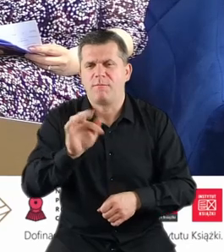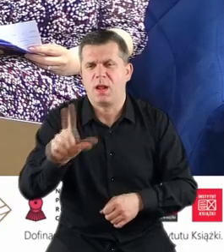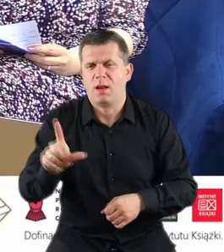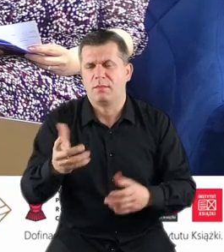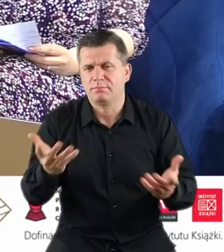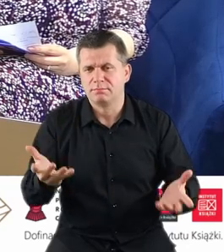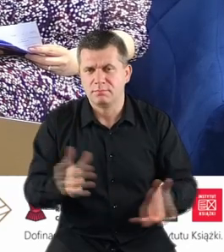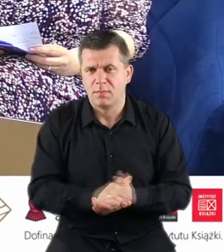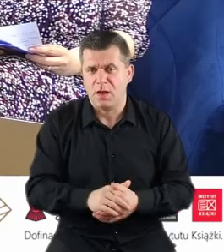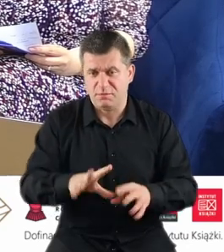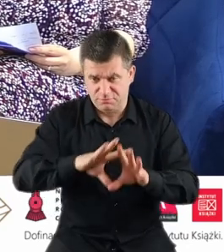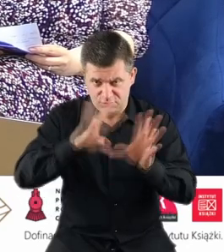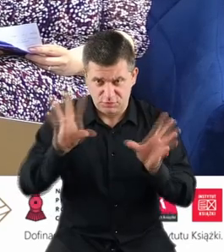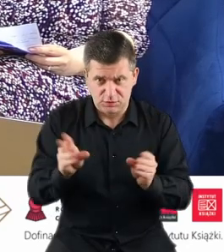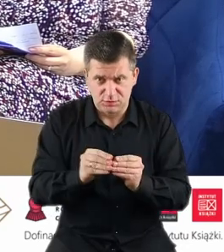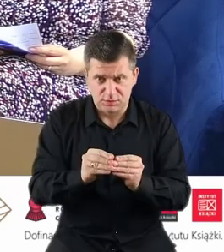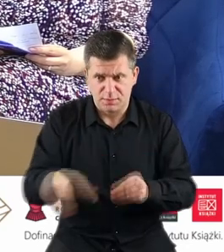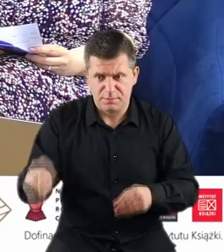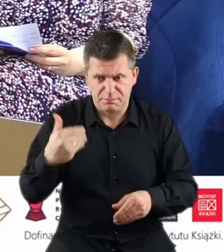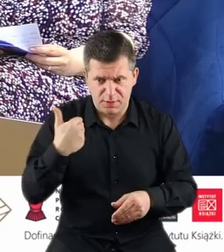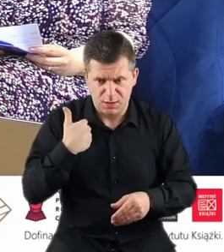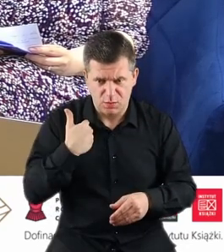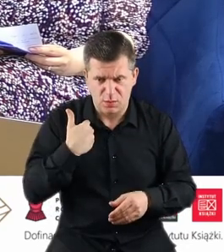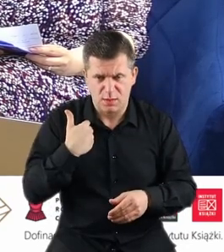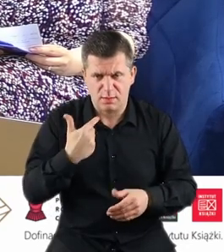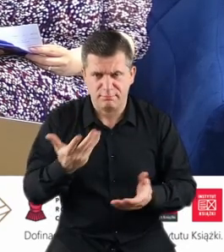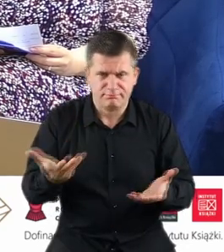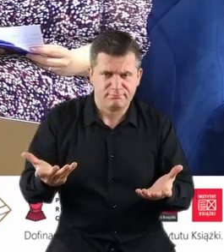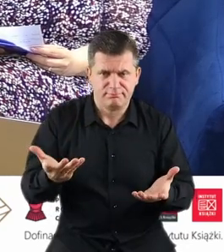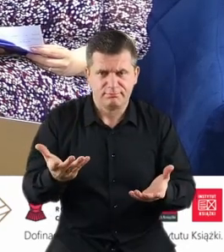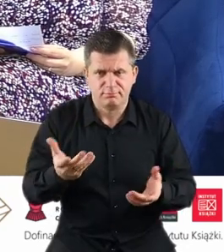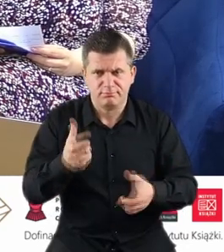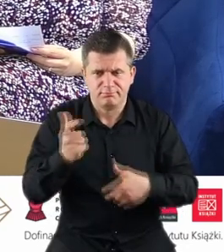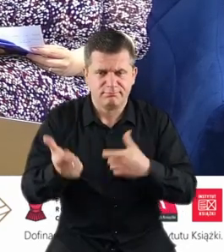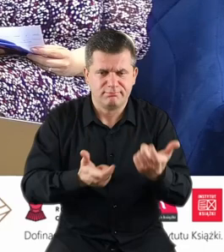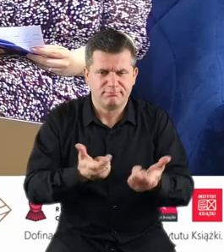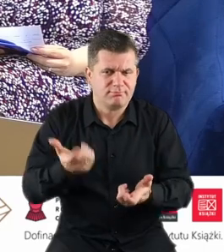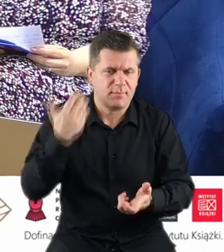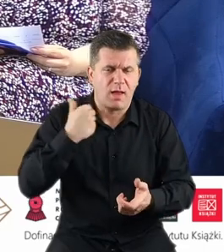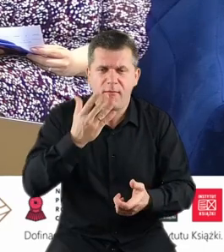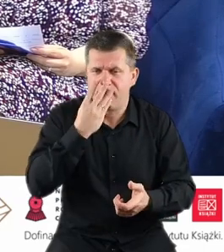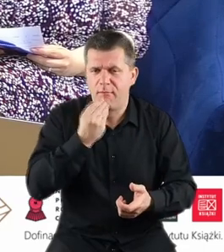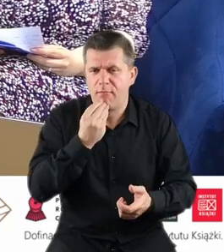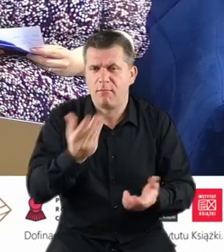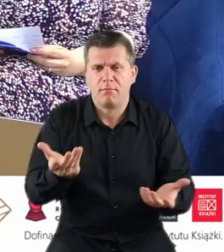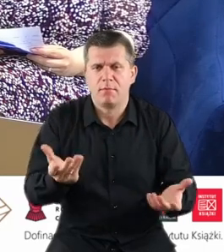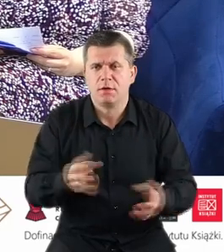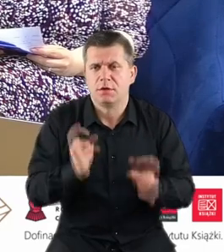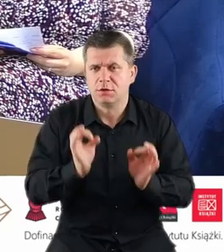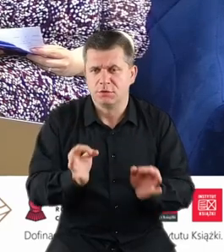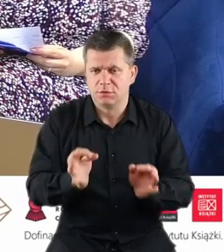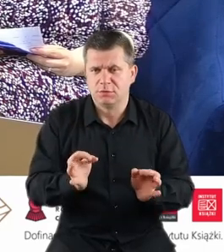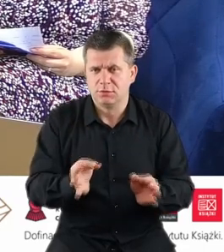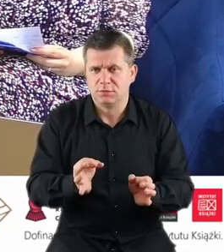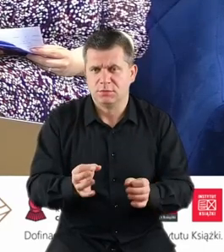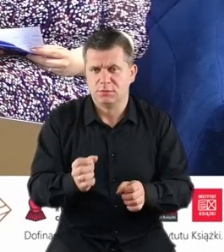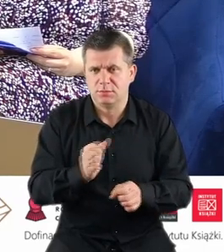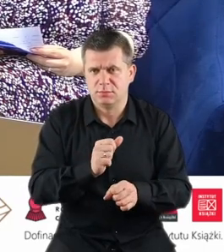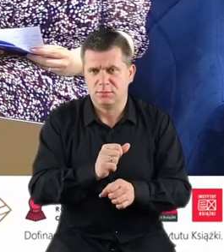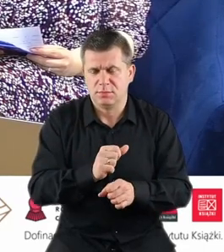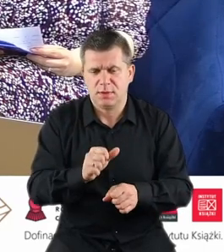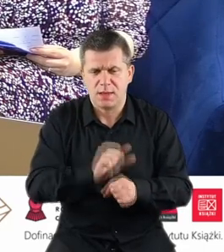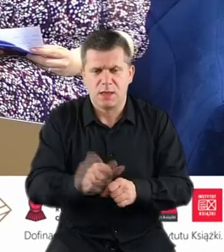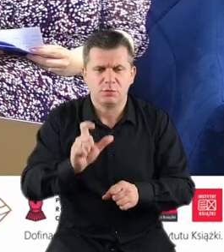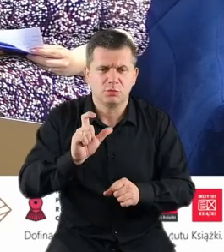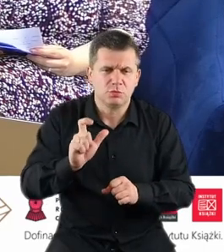Ale czy oni wszyscy byli biseksualni, czy żyli po prostu w takich czasach? Czy dzisiaj jesteśmy w pewne